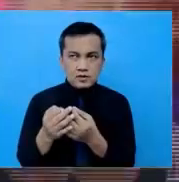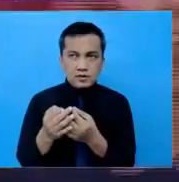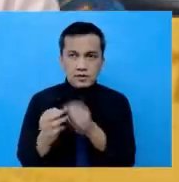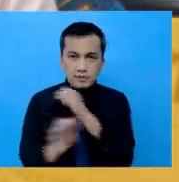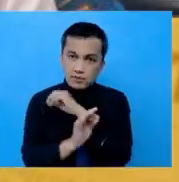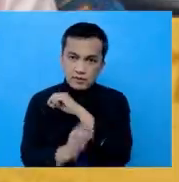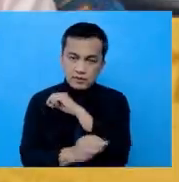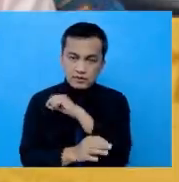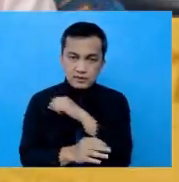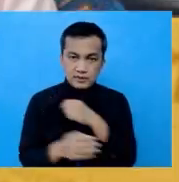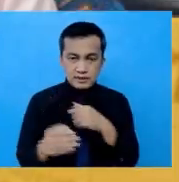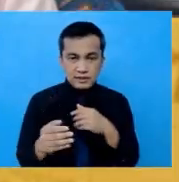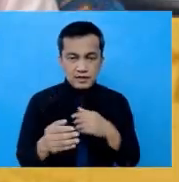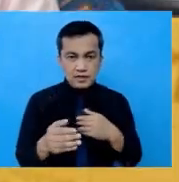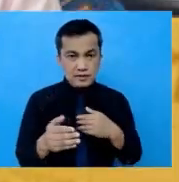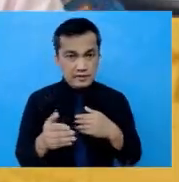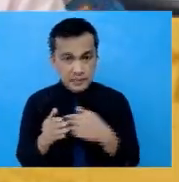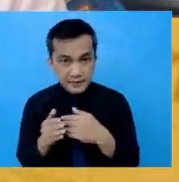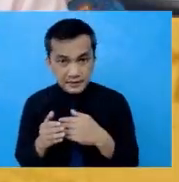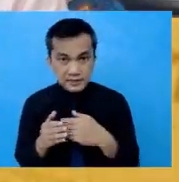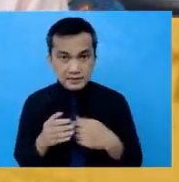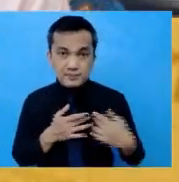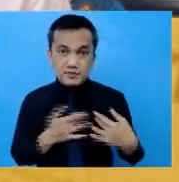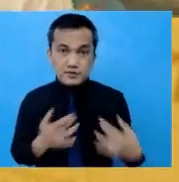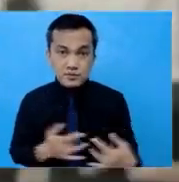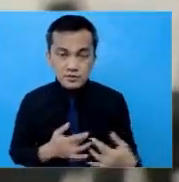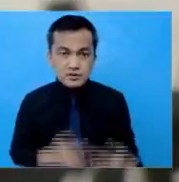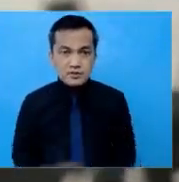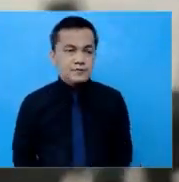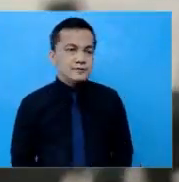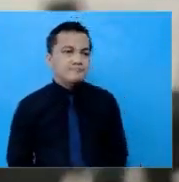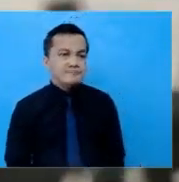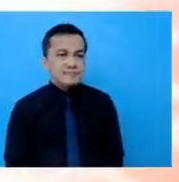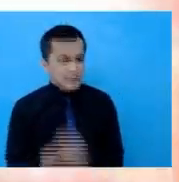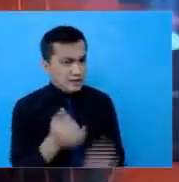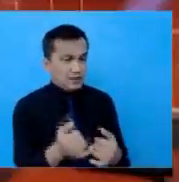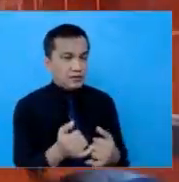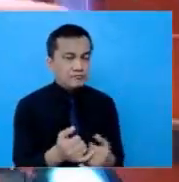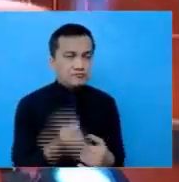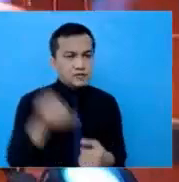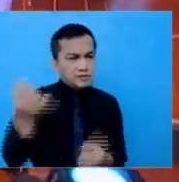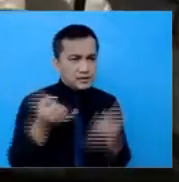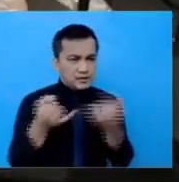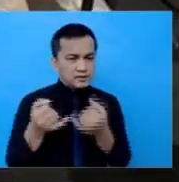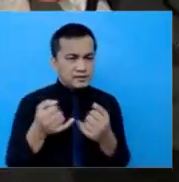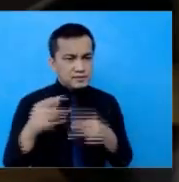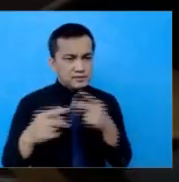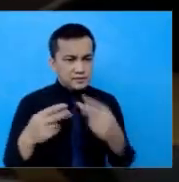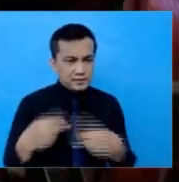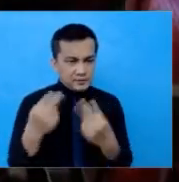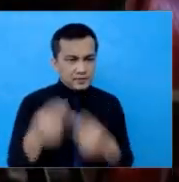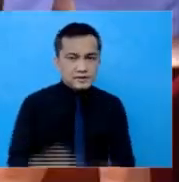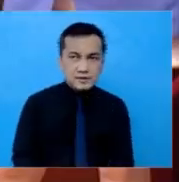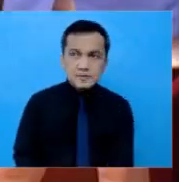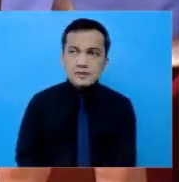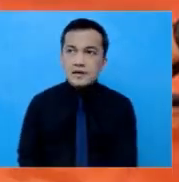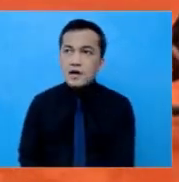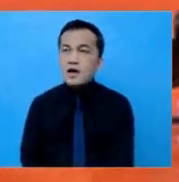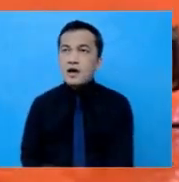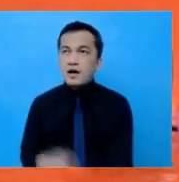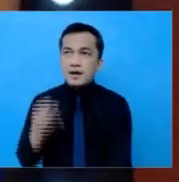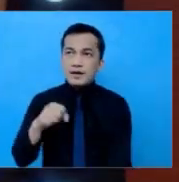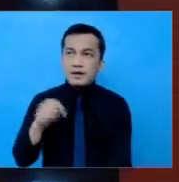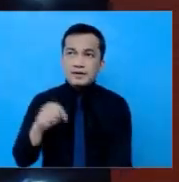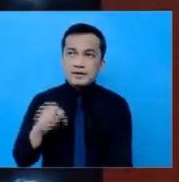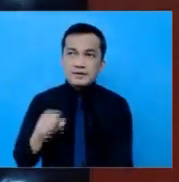ba? Pastor Ray, at this point, imbitin naman natin yung mga viewers natin na manood. Ah, nako, riot! Ako na mag-usapin